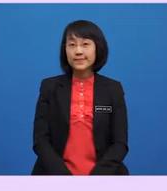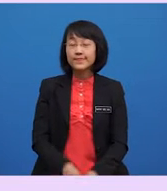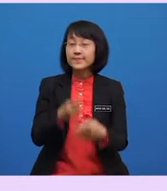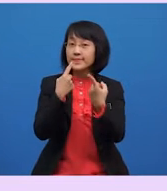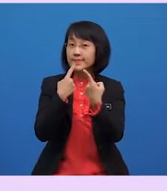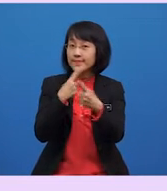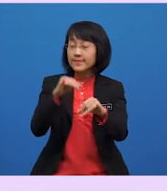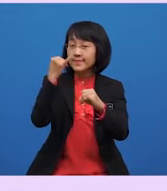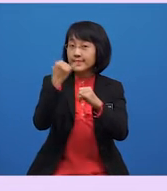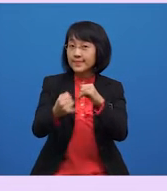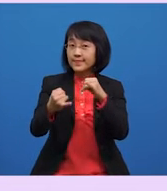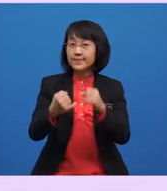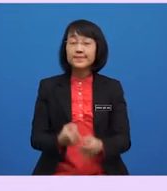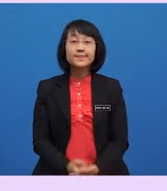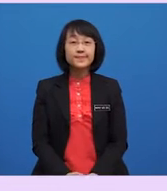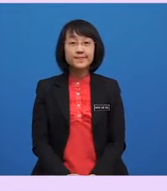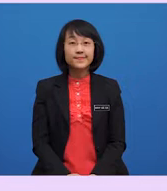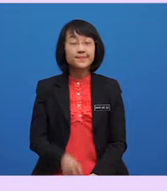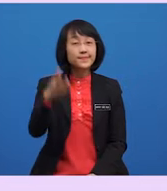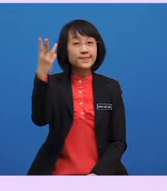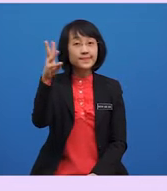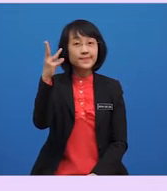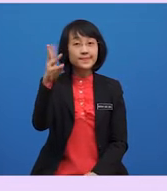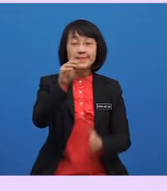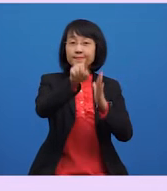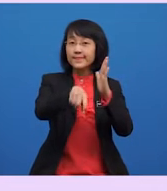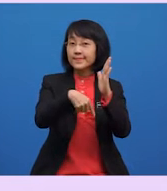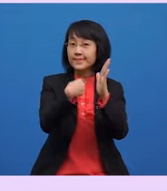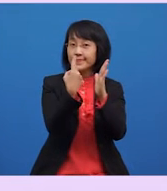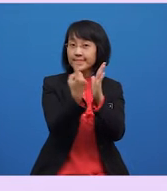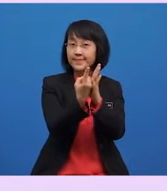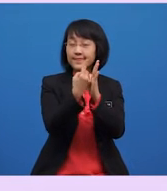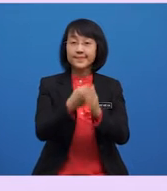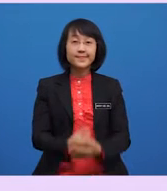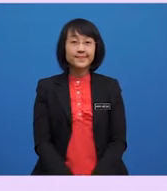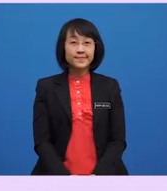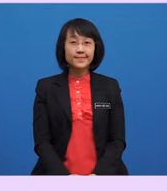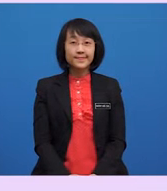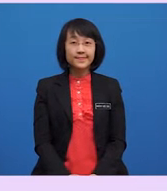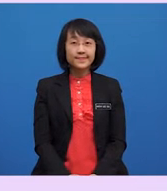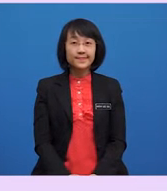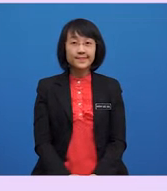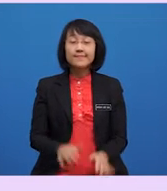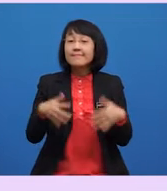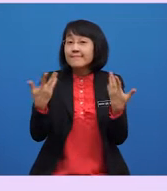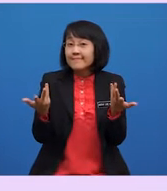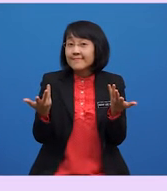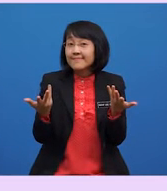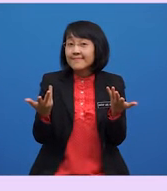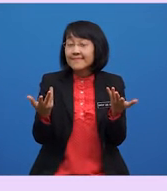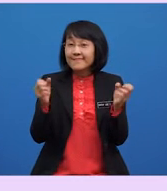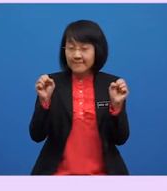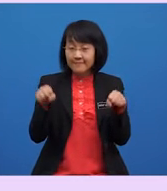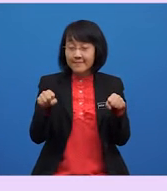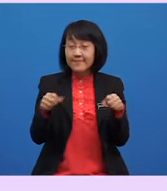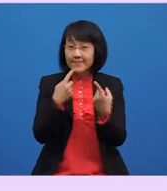akhir yang diperolehi ialah 16 jam. Bagaimana? Dapat